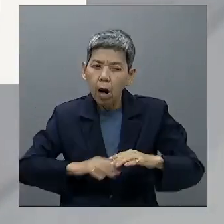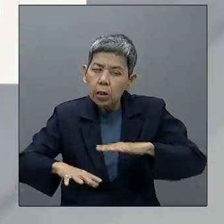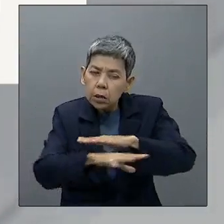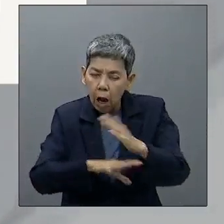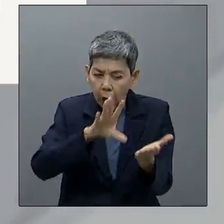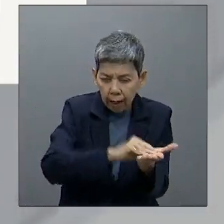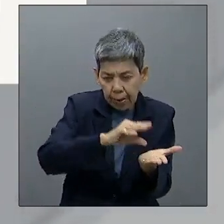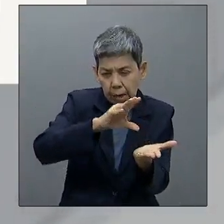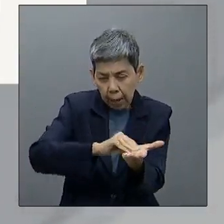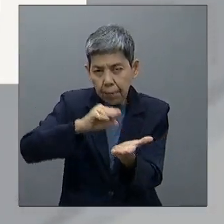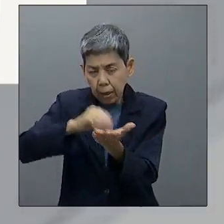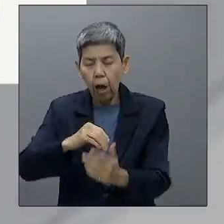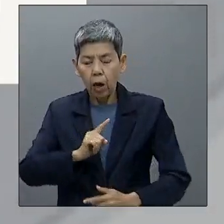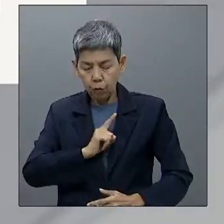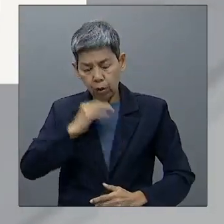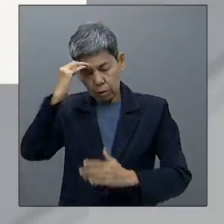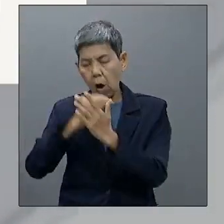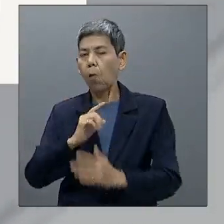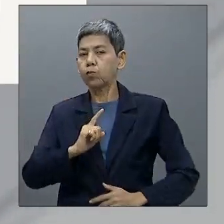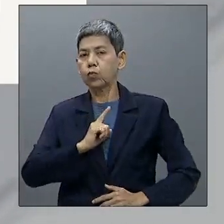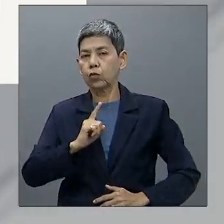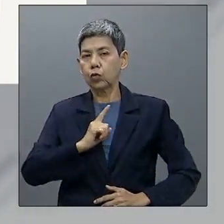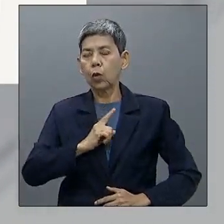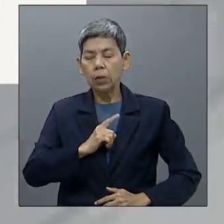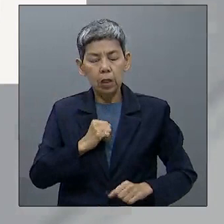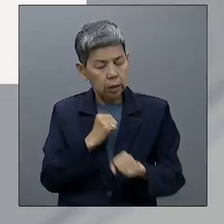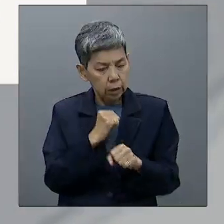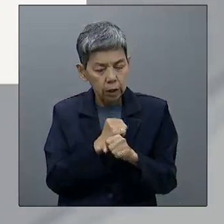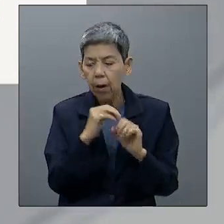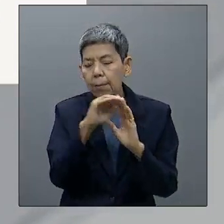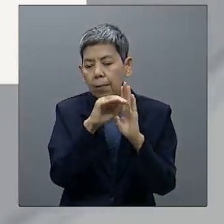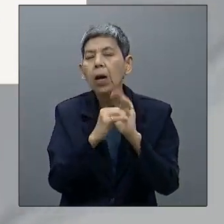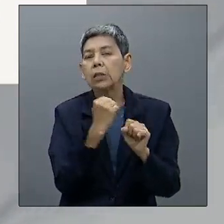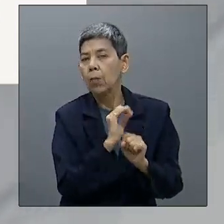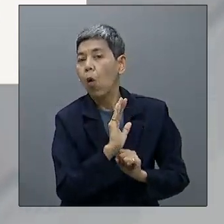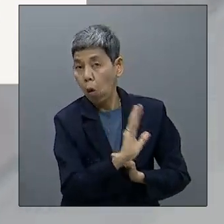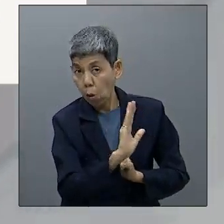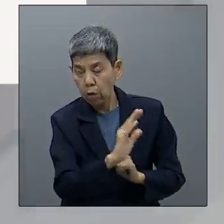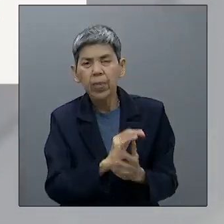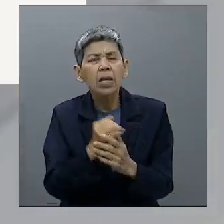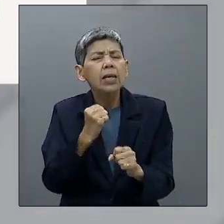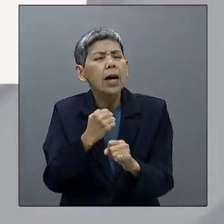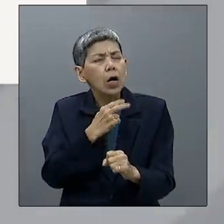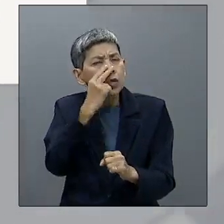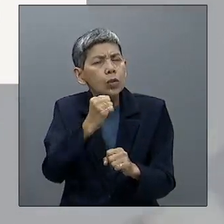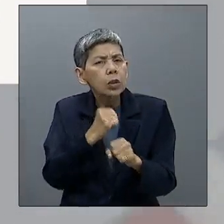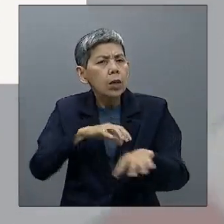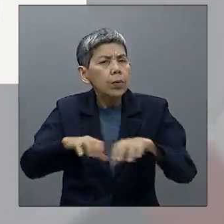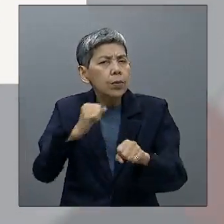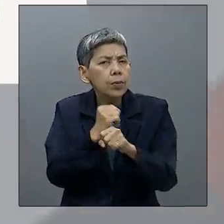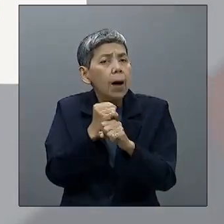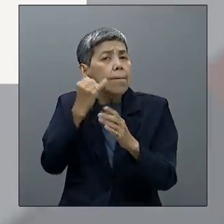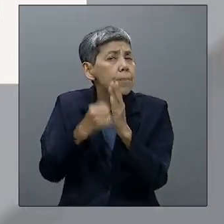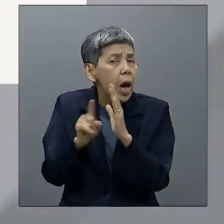หลักฐานตามหน้าที่ตามกฎหมายเนี่ยนะครับเขาจะดำเนินการทำกันไปแล้วกระบวนการจริงๆในการดำเนินคดีนั้นเนี่ยครับ